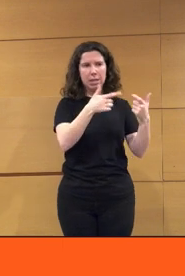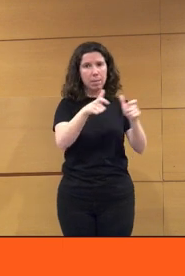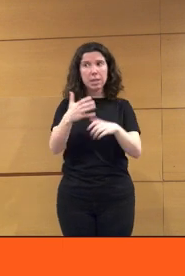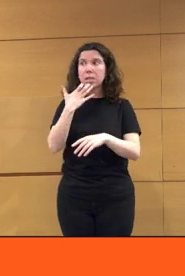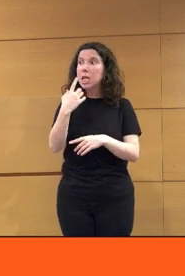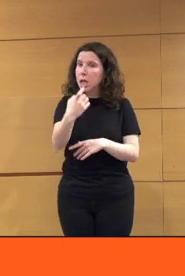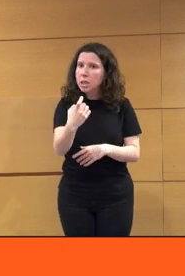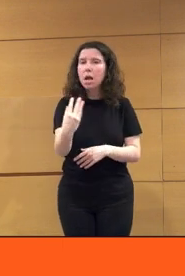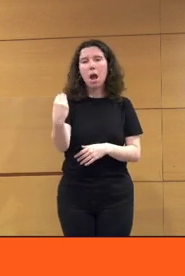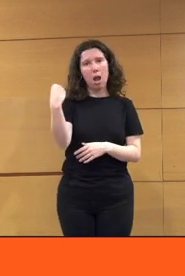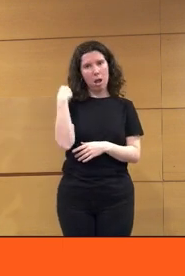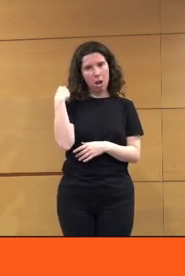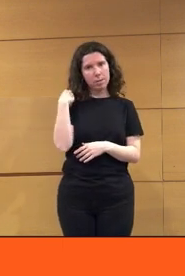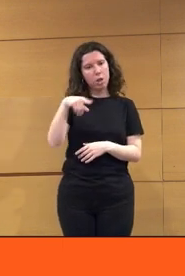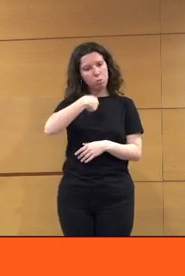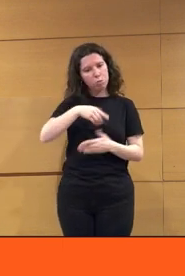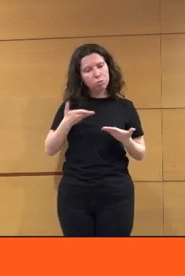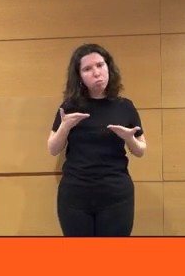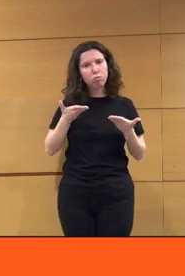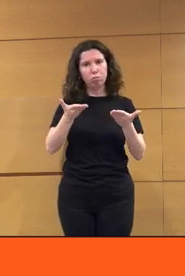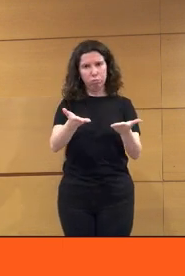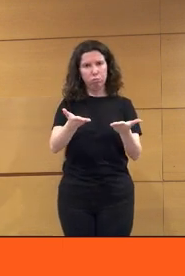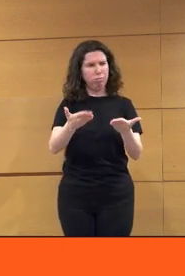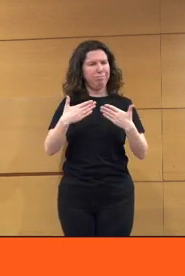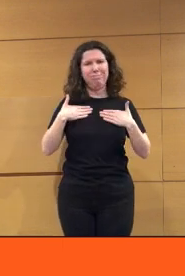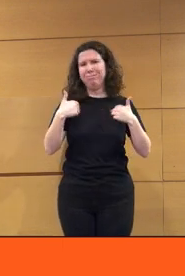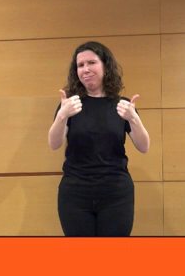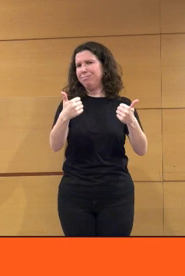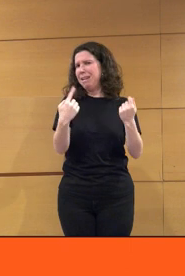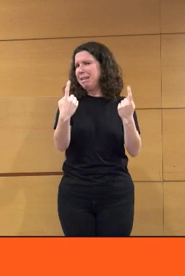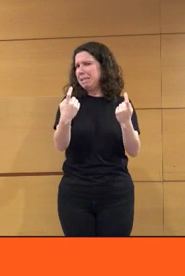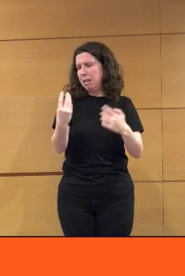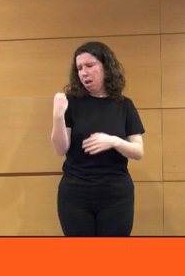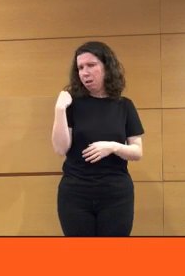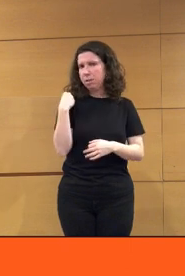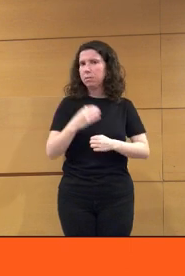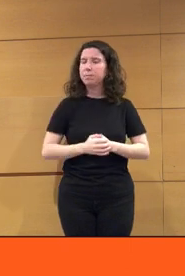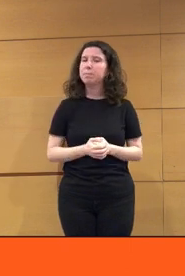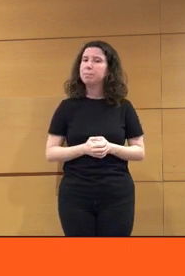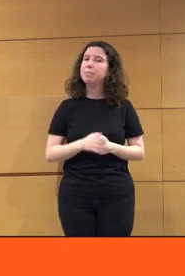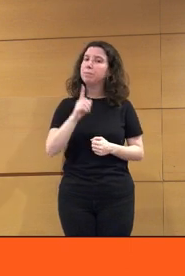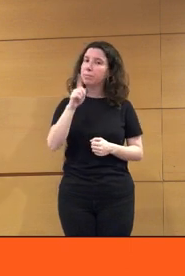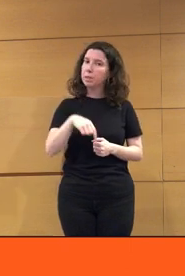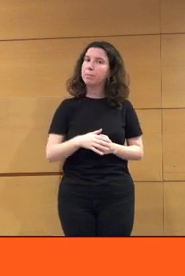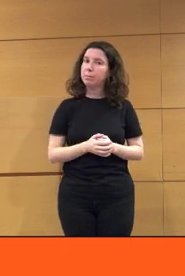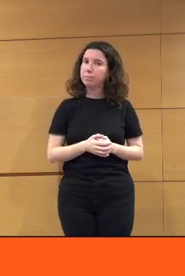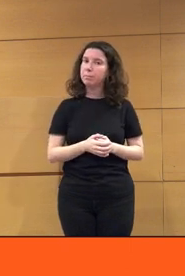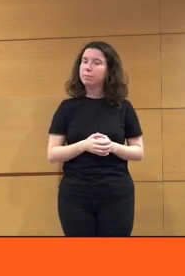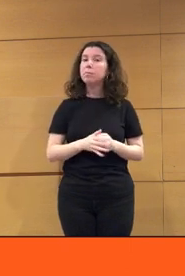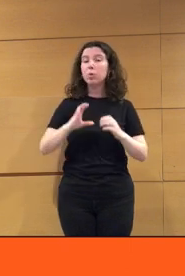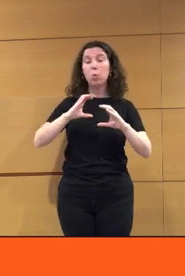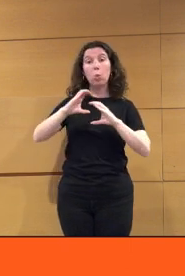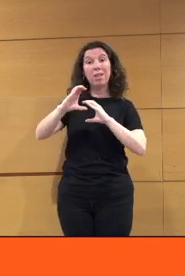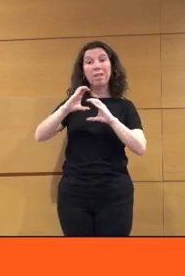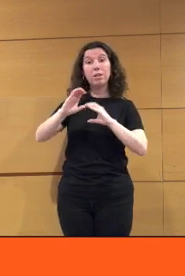nosaltres, estem allà per ajudar-vos i en tot el que us faci falta. I també coordinació en